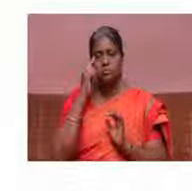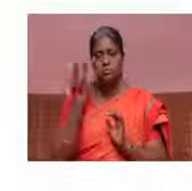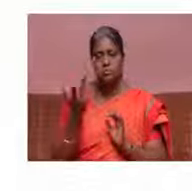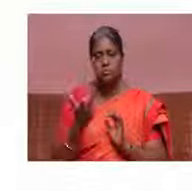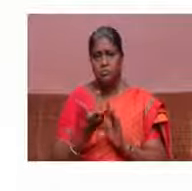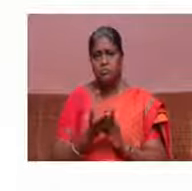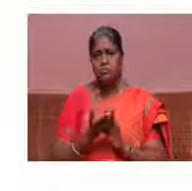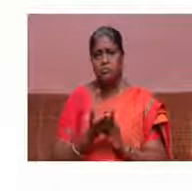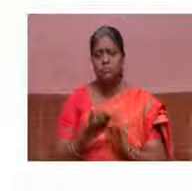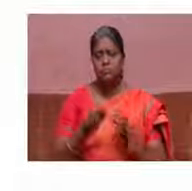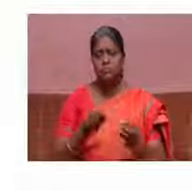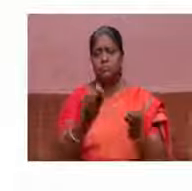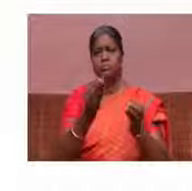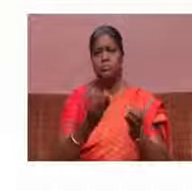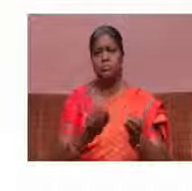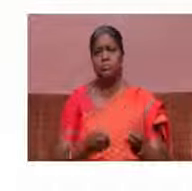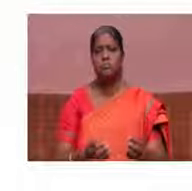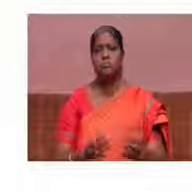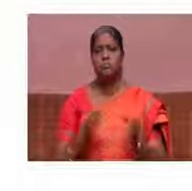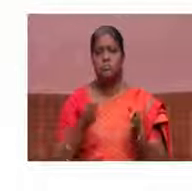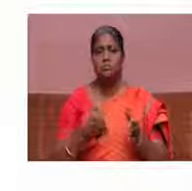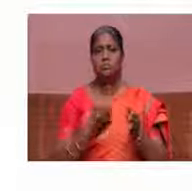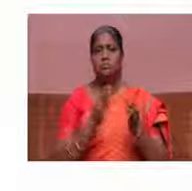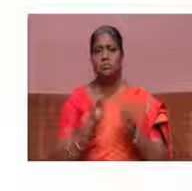கண் பார்வையற்றோருக்கு உதவி செய்யும் முறை.